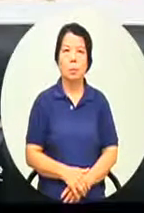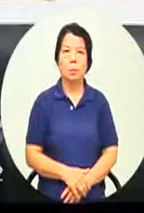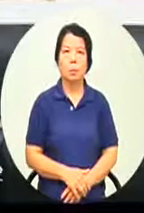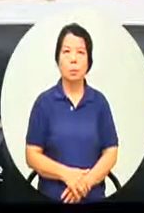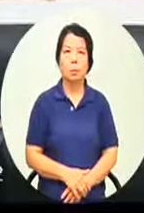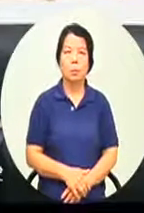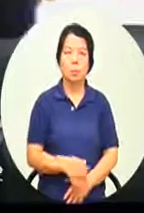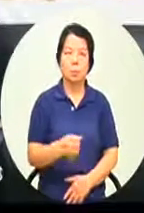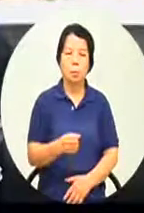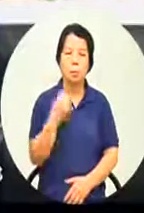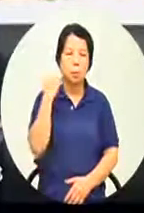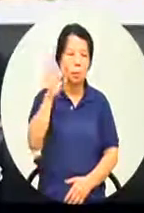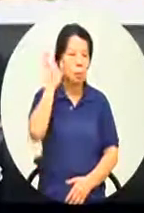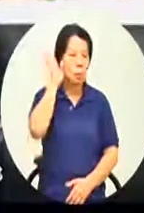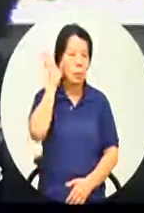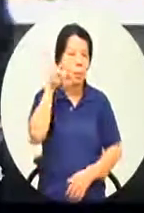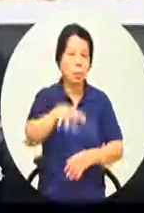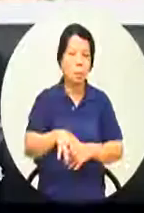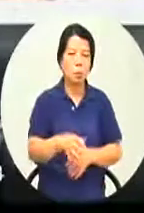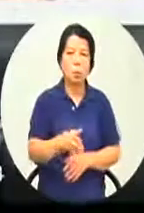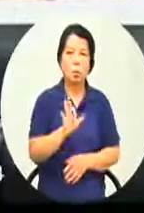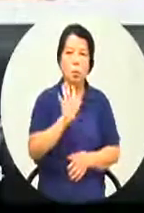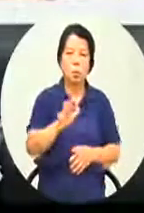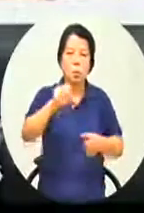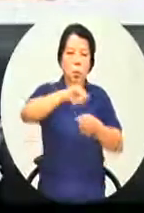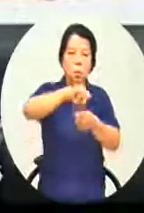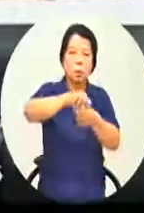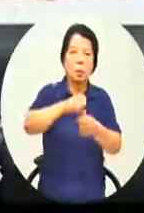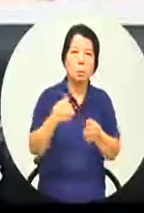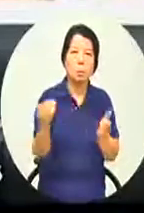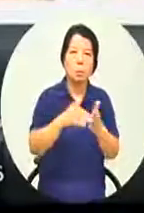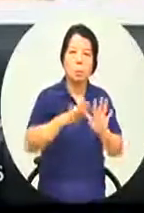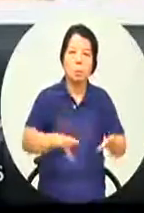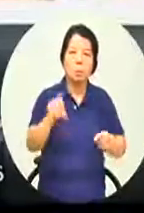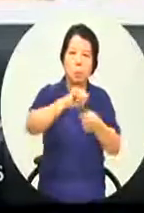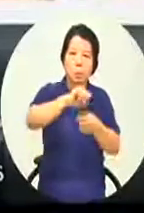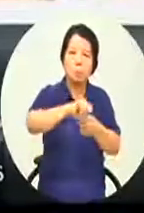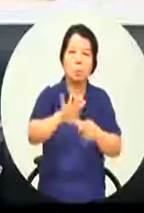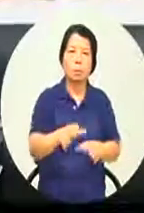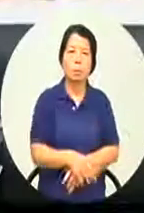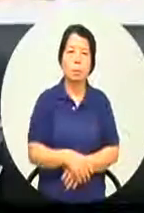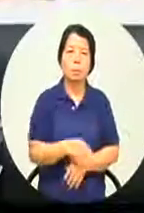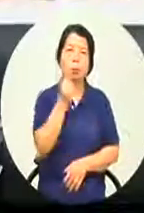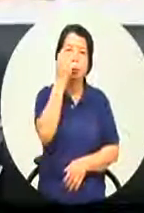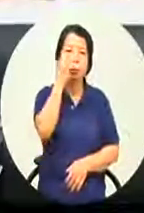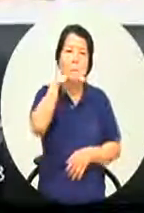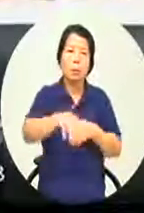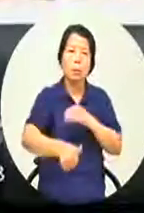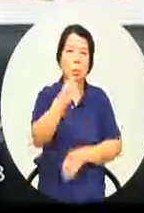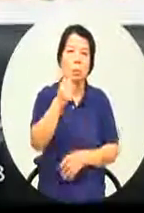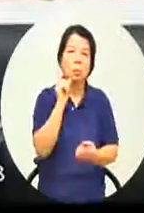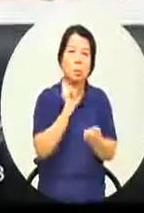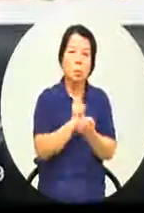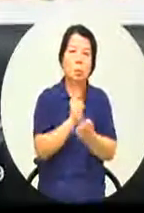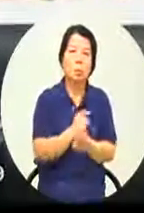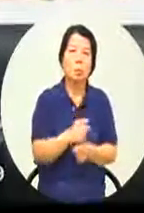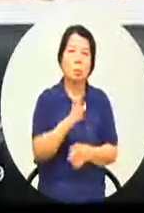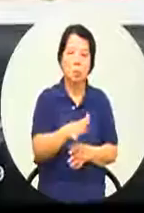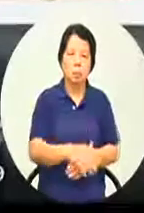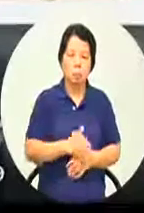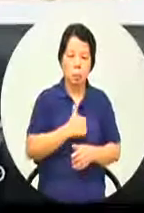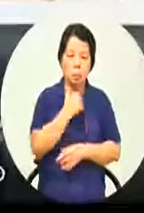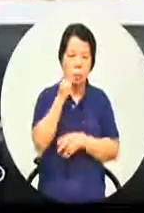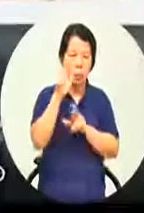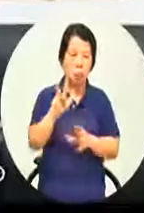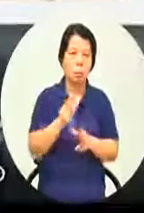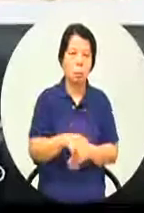新闻局告诉我们说增加，到目前为止是增加。我们的观光局长，他面对问题了，他很诚实的告诉